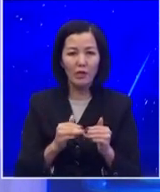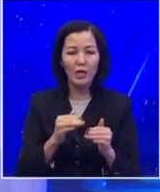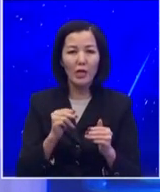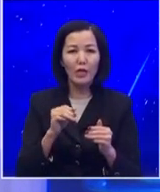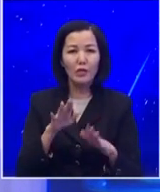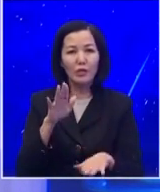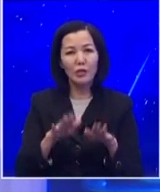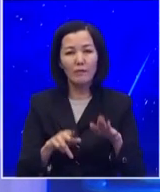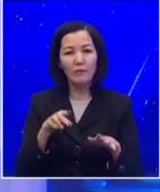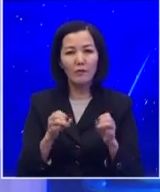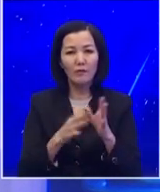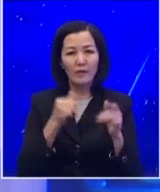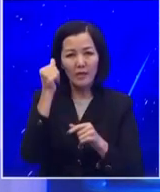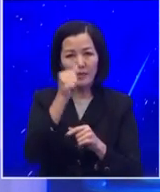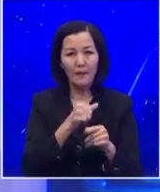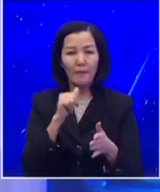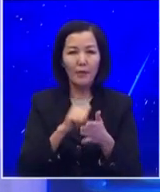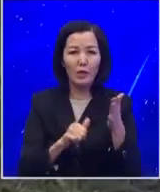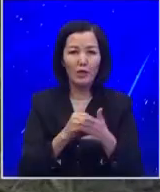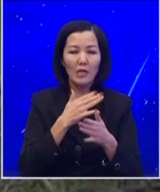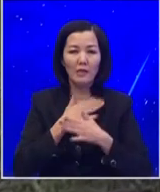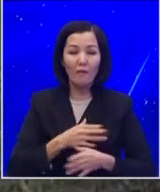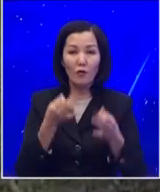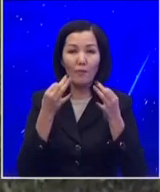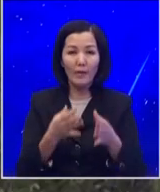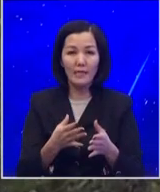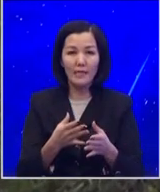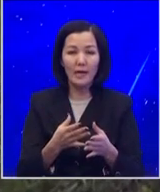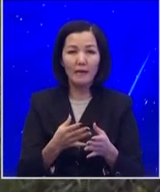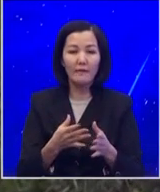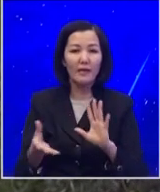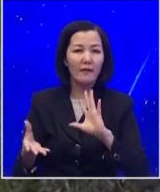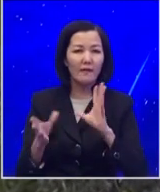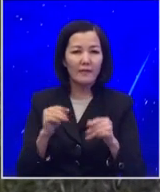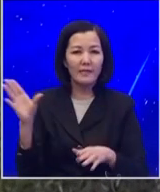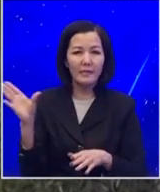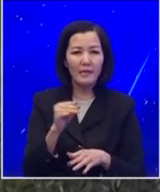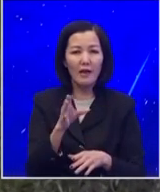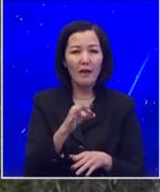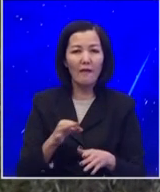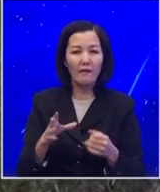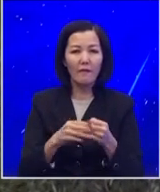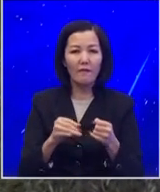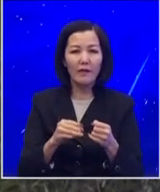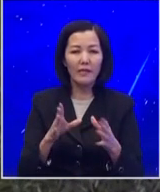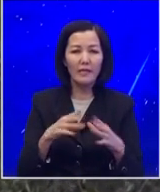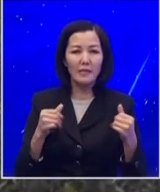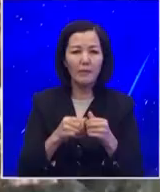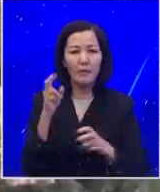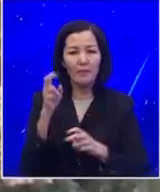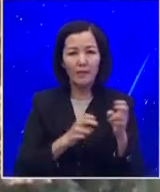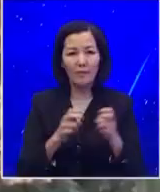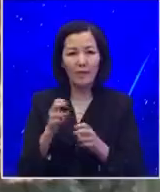чем в 2019. Причина довольно проста, поскольку почти все оливковые рощи – это семейные предприятия,